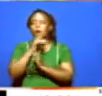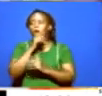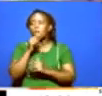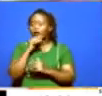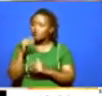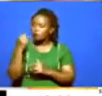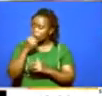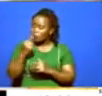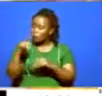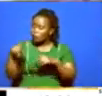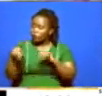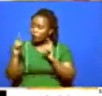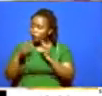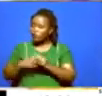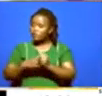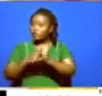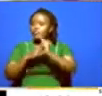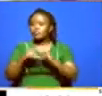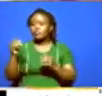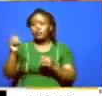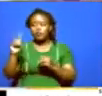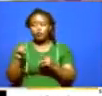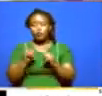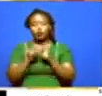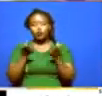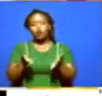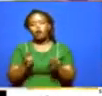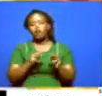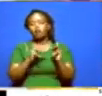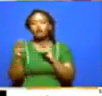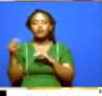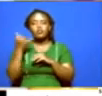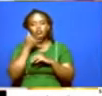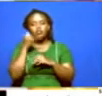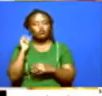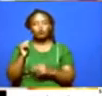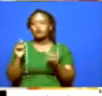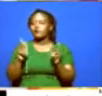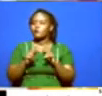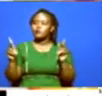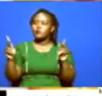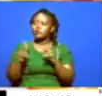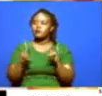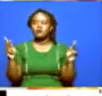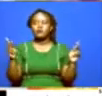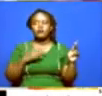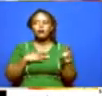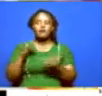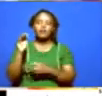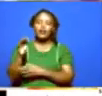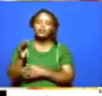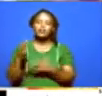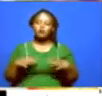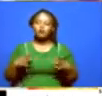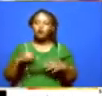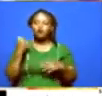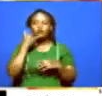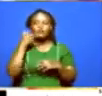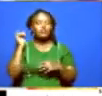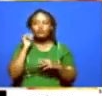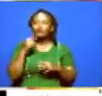ndiyo anaongoza upande wa Nairobi na nasikia amehamia hapa. Inshallah, watu wa Isiolo, na waomba muweze kumrudishia zawadi ya hii msiba ambayo